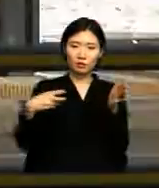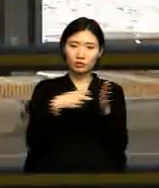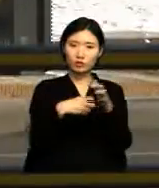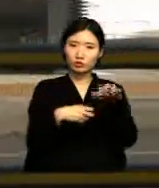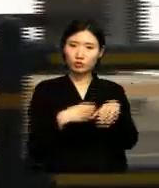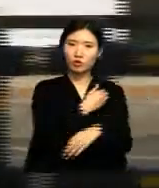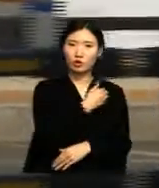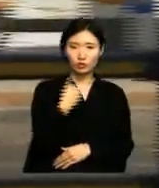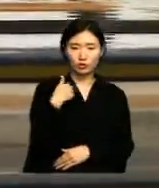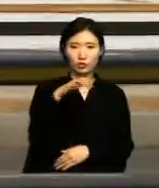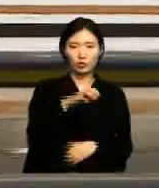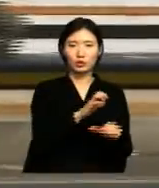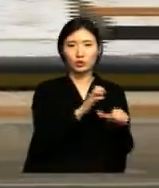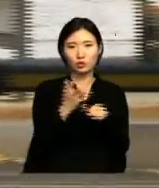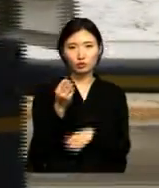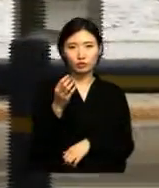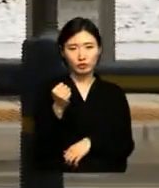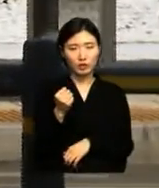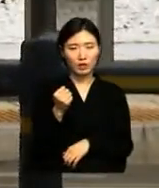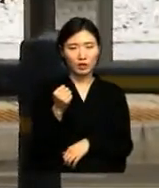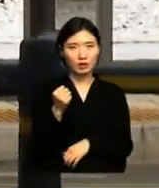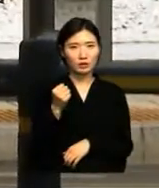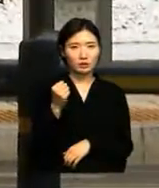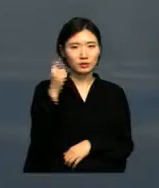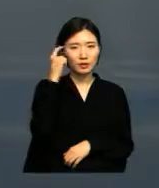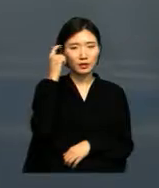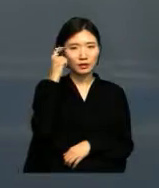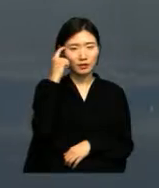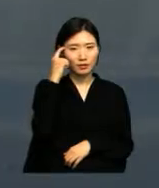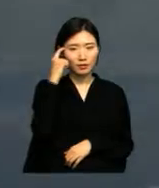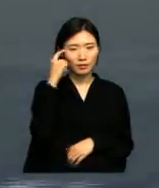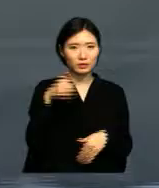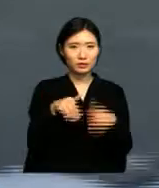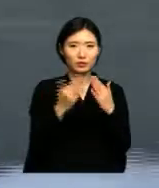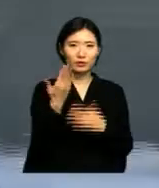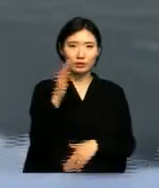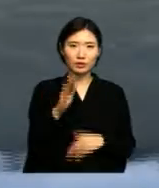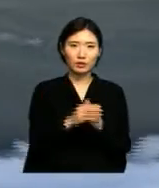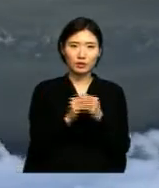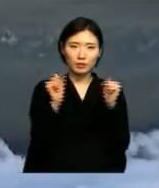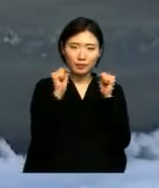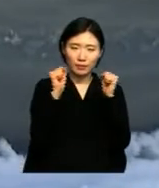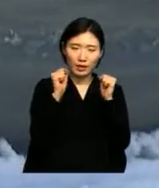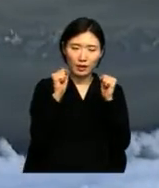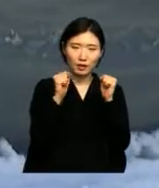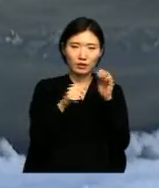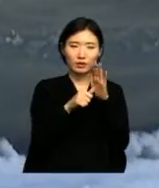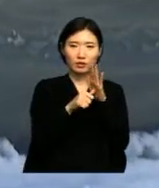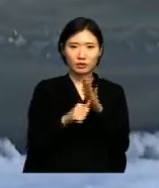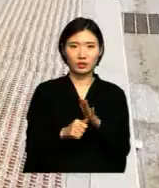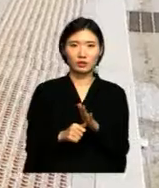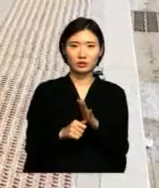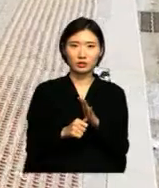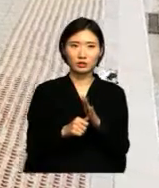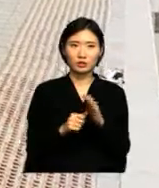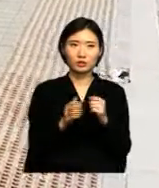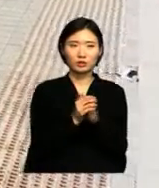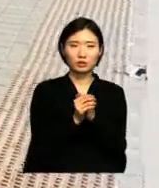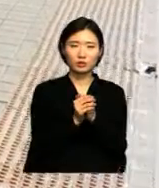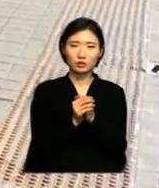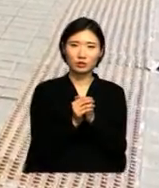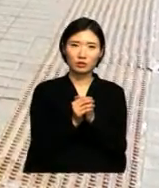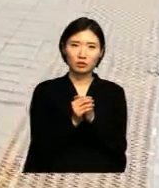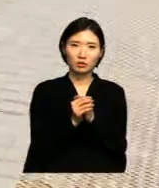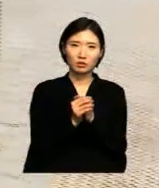여유 공간과 이용객 수를 감안해서 들여놨다고 하는데요. 최강 한파와 씨름하고 있는 시민들의 편의를 위해서 이왕 손을 좀